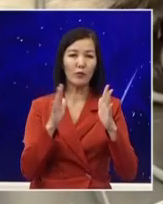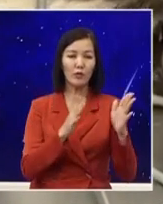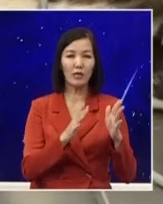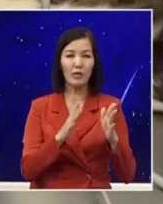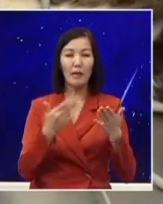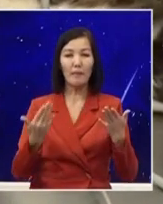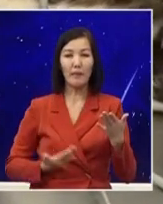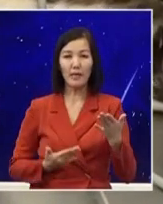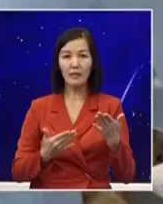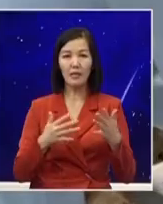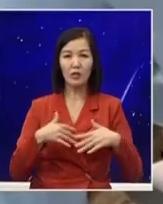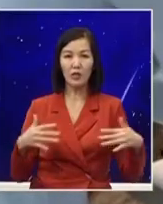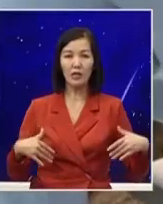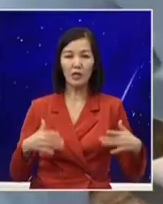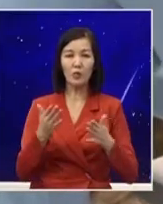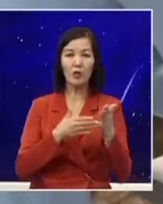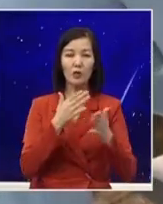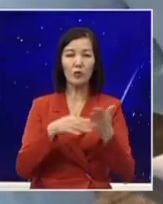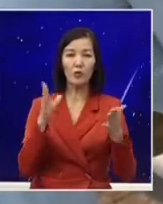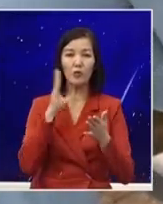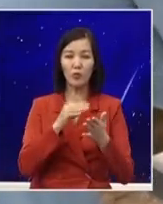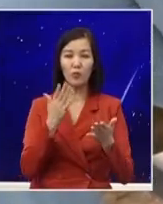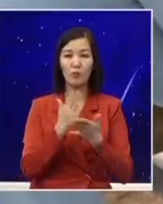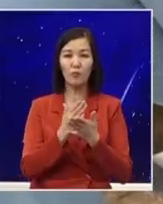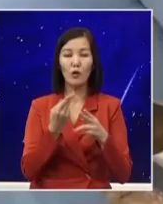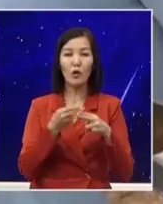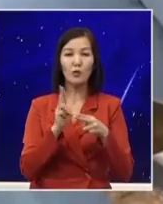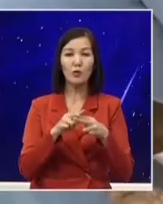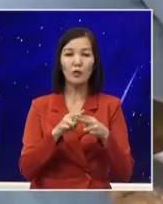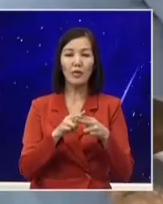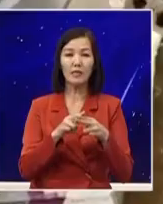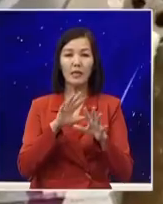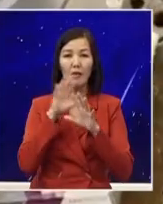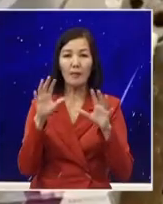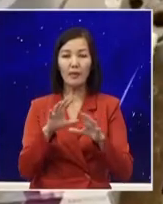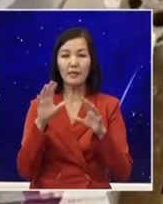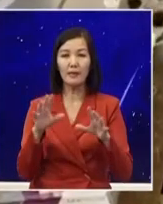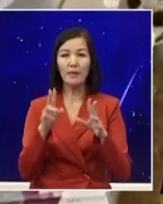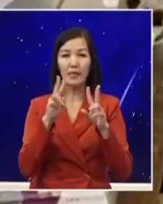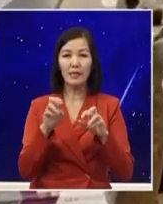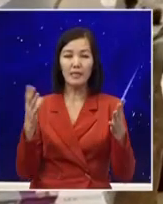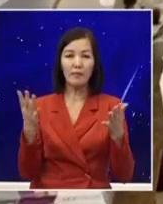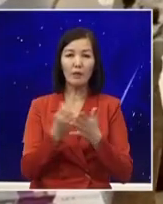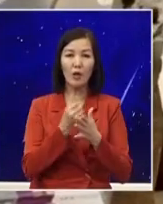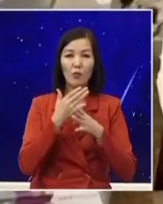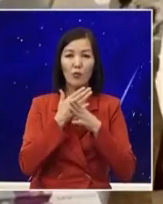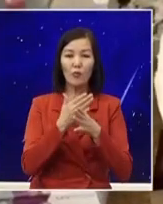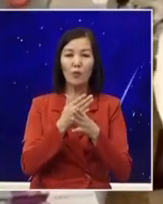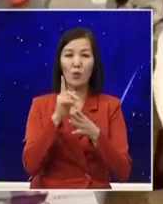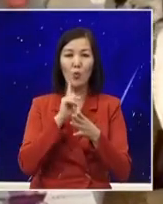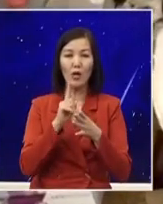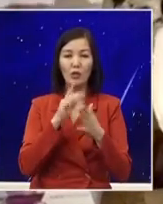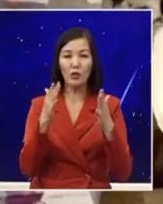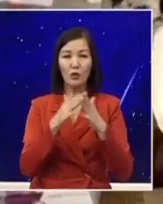жерді мекендейтін жан-жануарлар жойылып кетуге шақ қалған. Сондықтан ер қызынан аман қалған аңқұсты іздеп тауып, оларға уақытша пана беріп